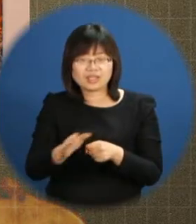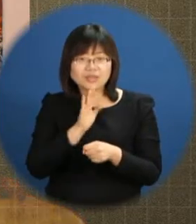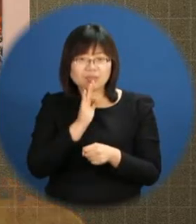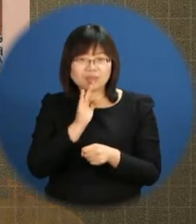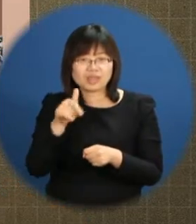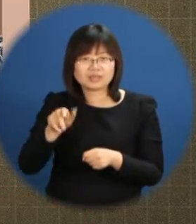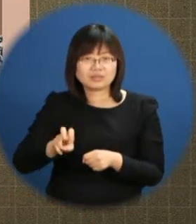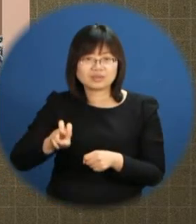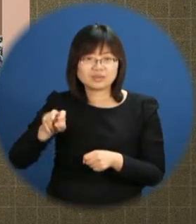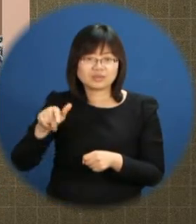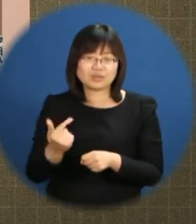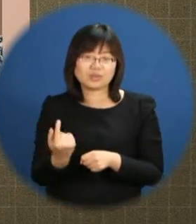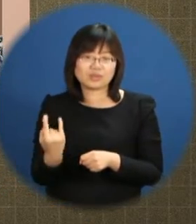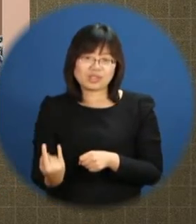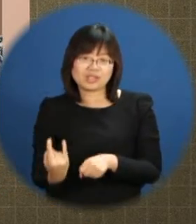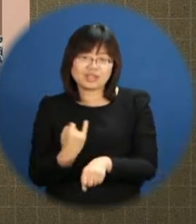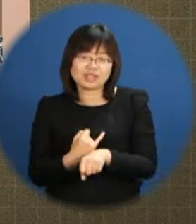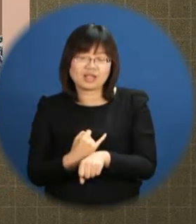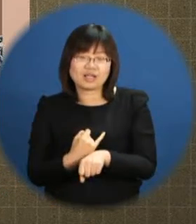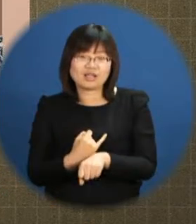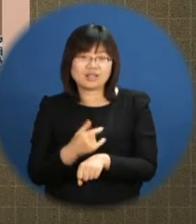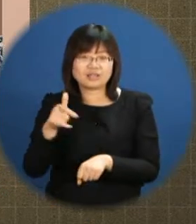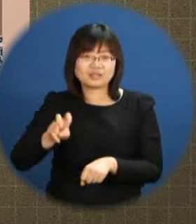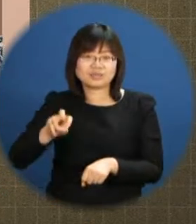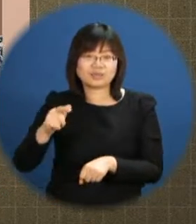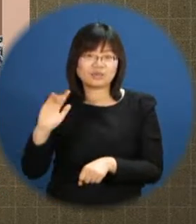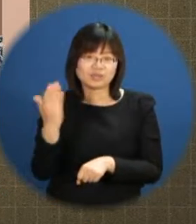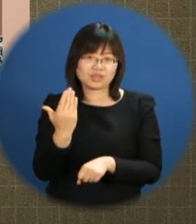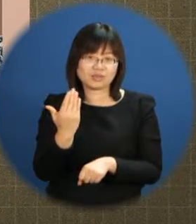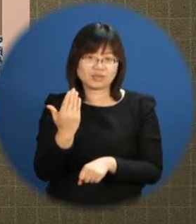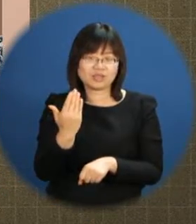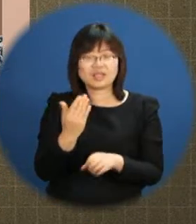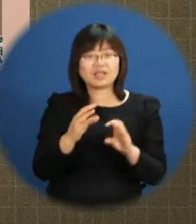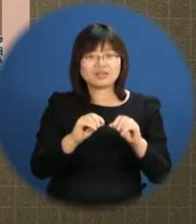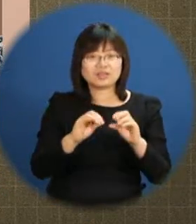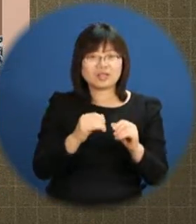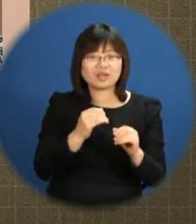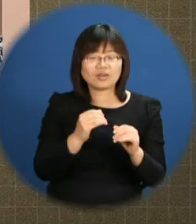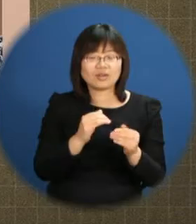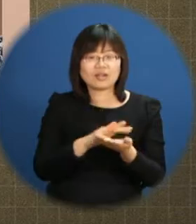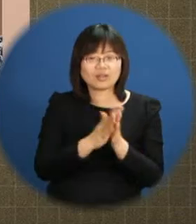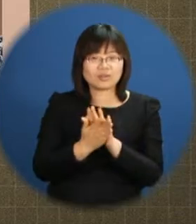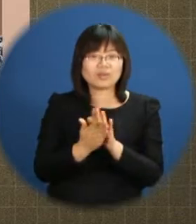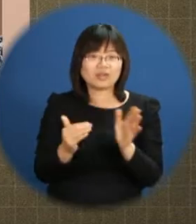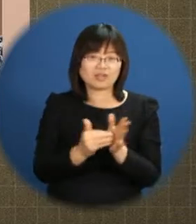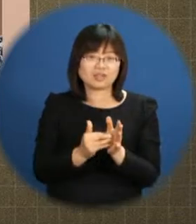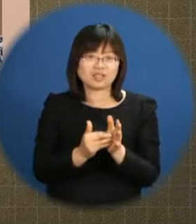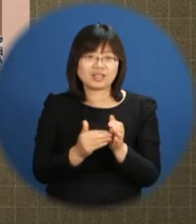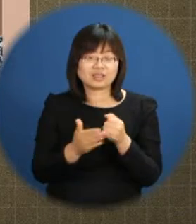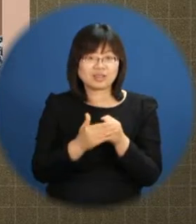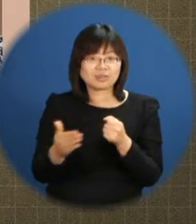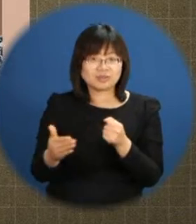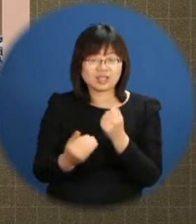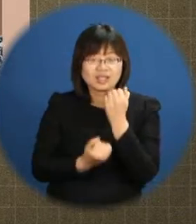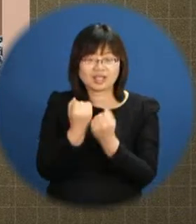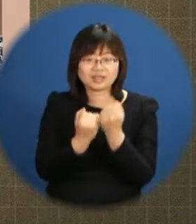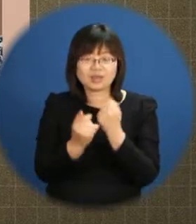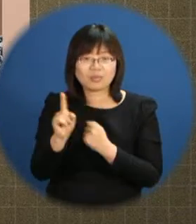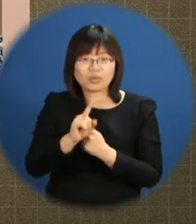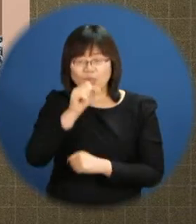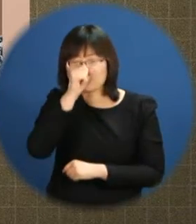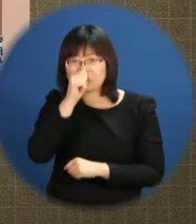석회가 금속으로 되고 수치는 재를 변화 달하는 거죠 그래서 플러 g 스톤 이론을 가지고 해석하게 를